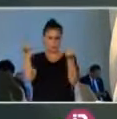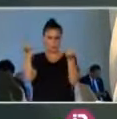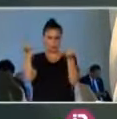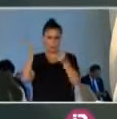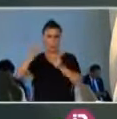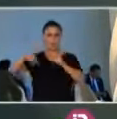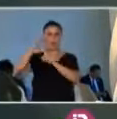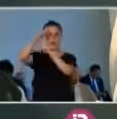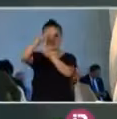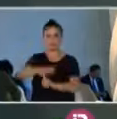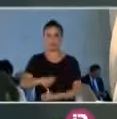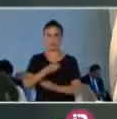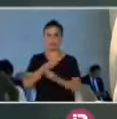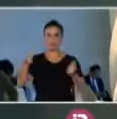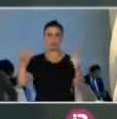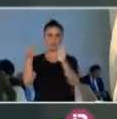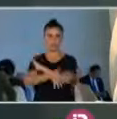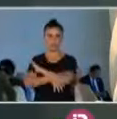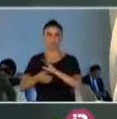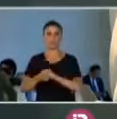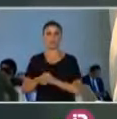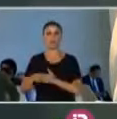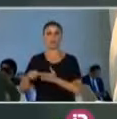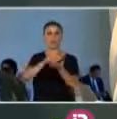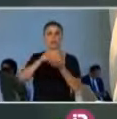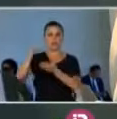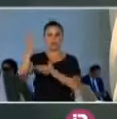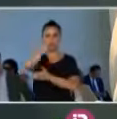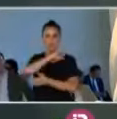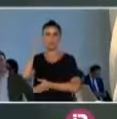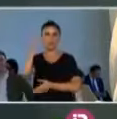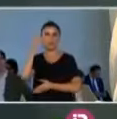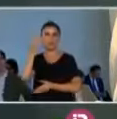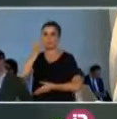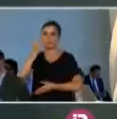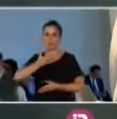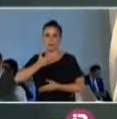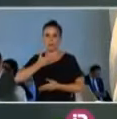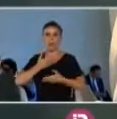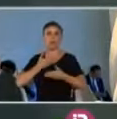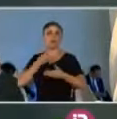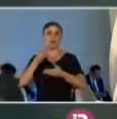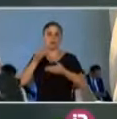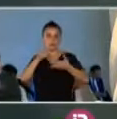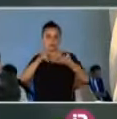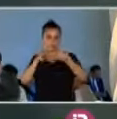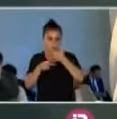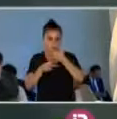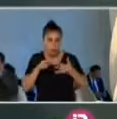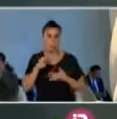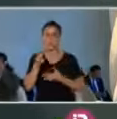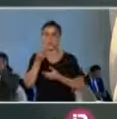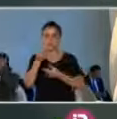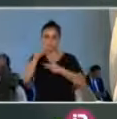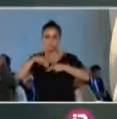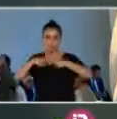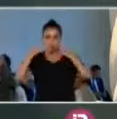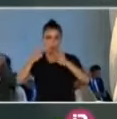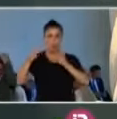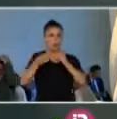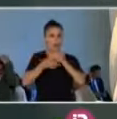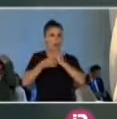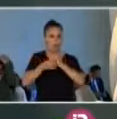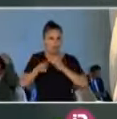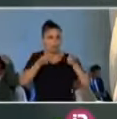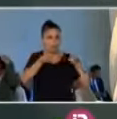la discriminació. Els ciutadans i ciutadanes ens demanen més serveis públics de qualitat, que s'adaptin a les necessitats de cada